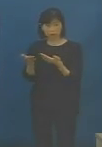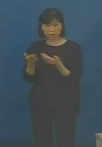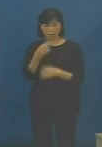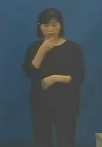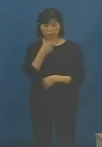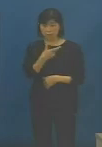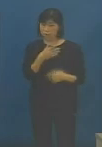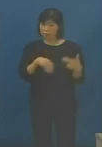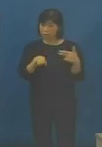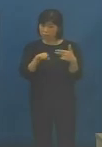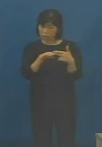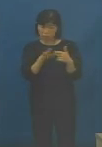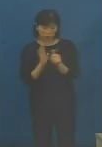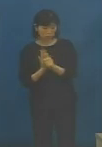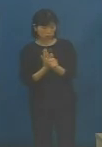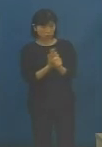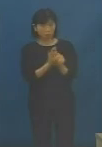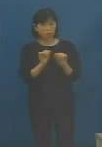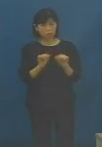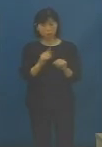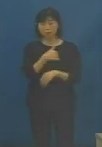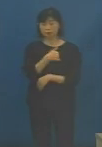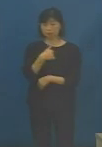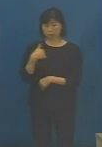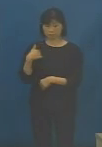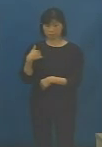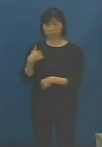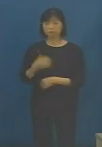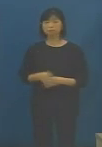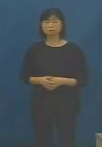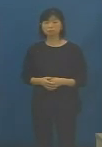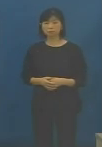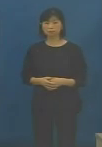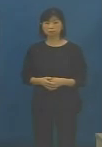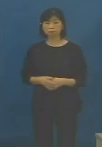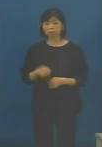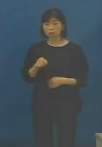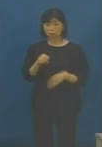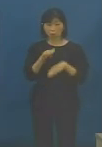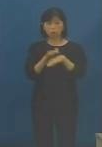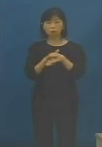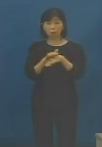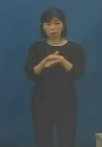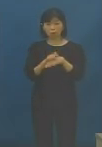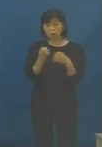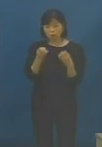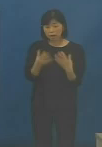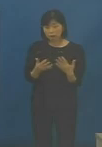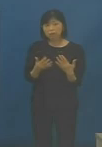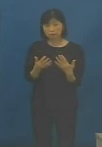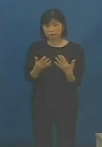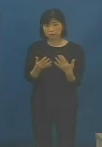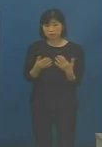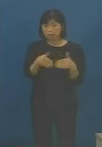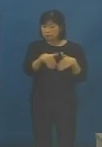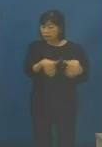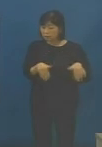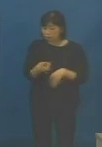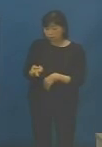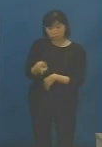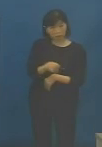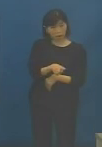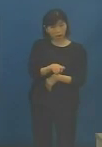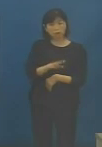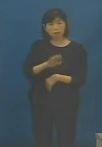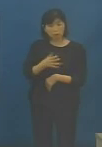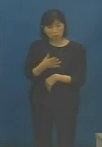支援をするということも考えられようかと思います。でこういうようなことで、新しい体制には移行しますが、特に